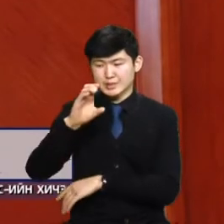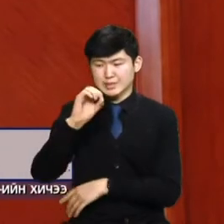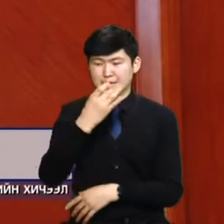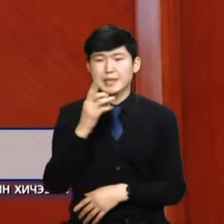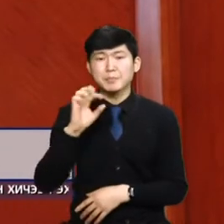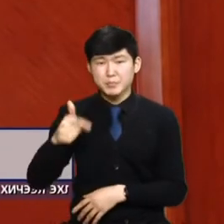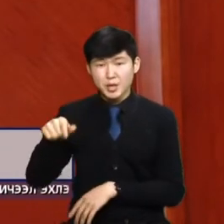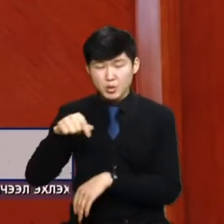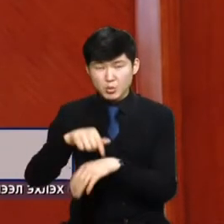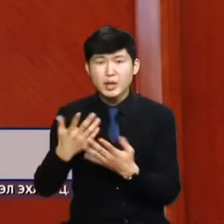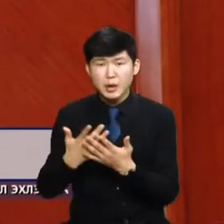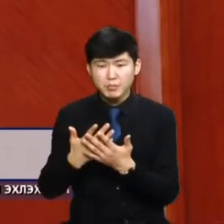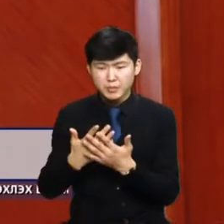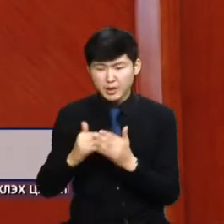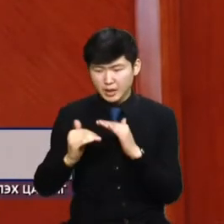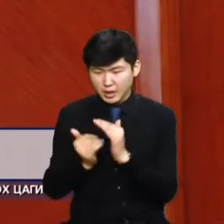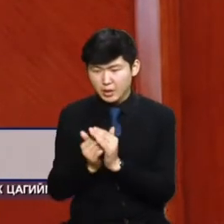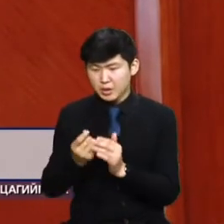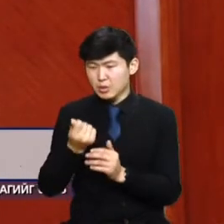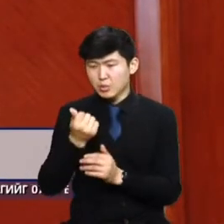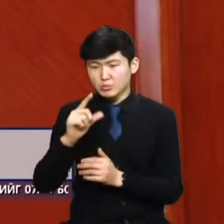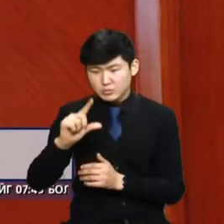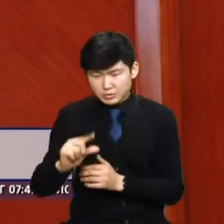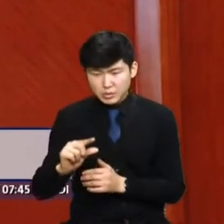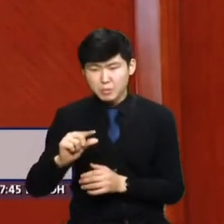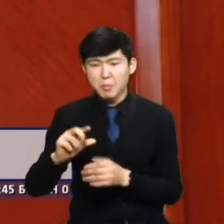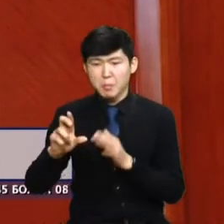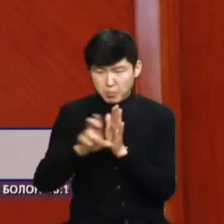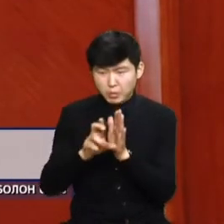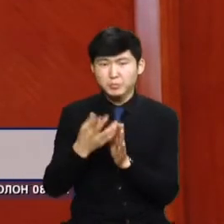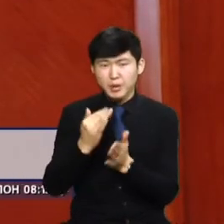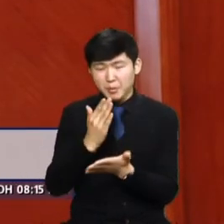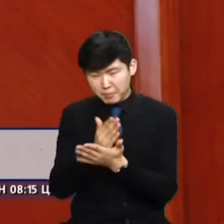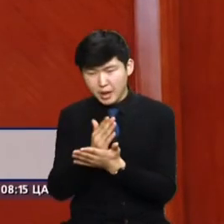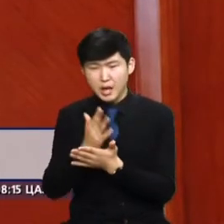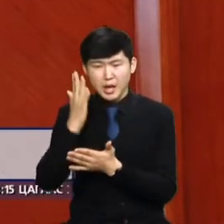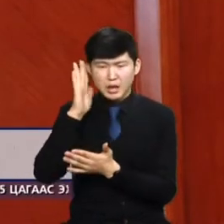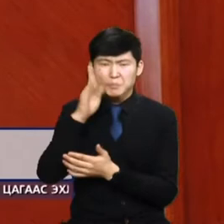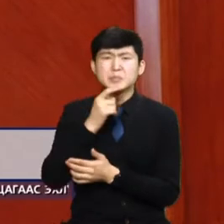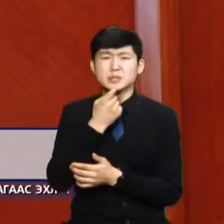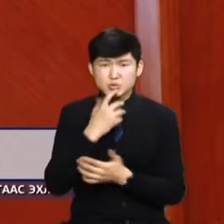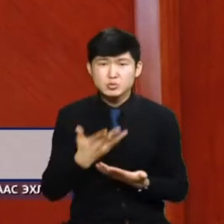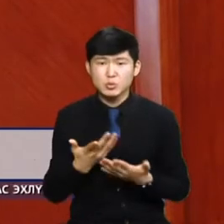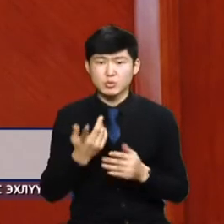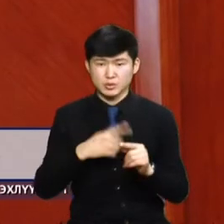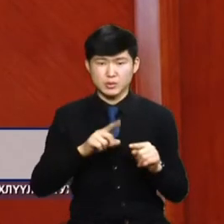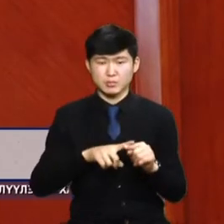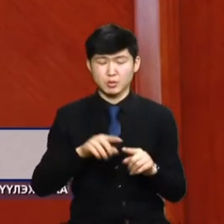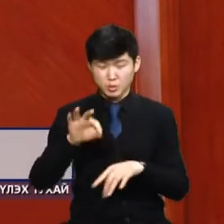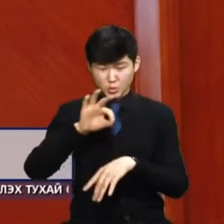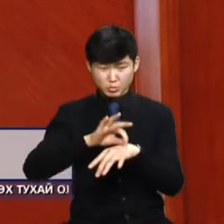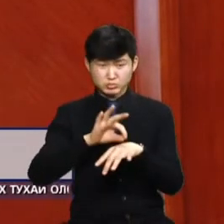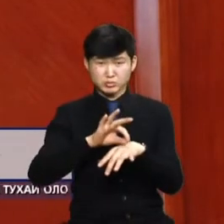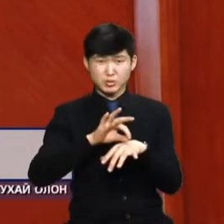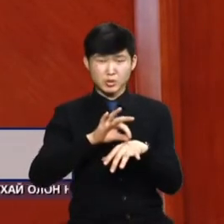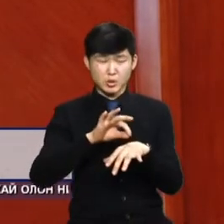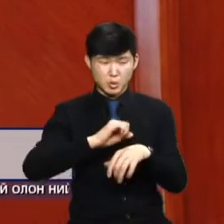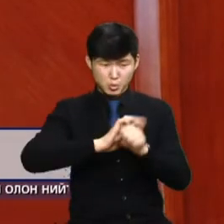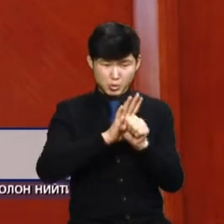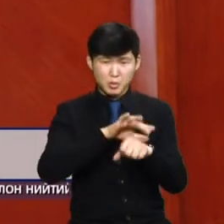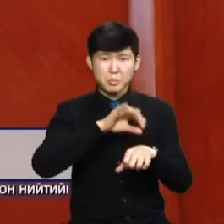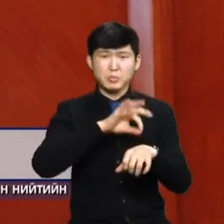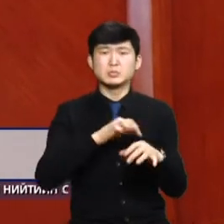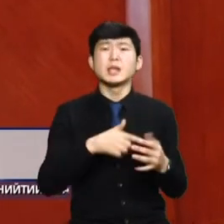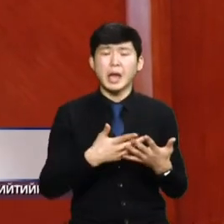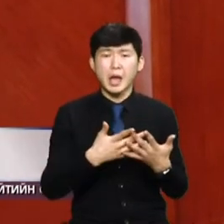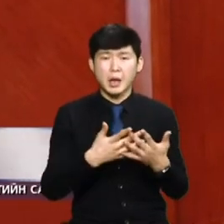сарын тэмдгийн үед одоо гарын дор одоо хямд энэ байвал боломжтой байх асуудал нь төвхтэй байна. За ер нь бол энэ цартхлын 2 жил одоо импортын бараа